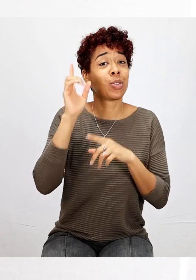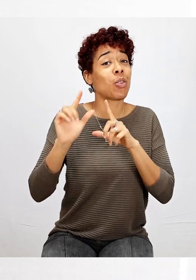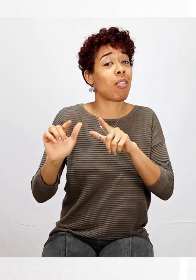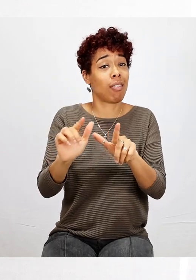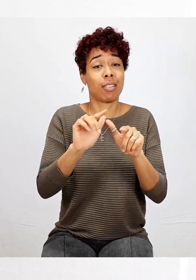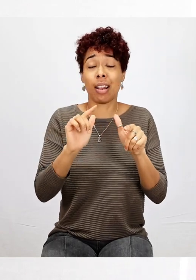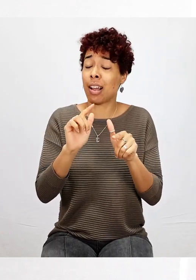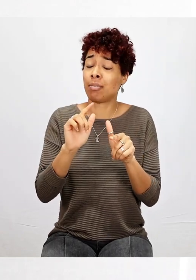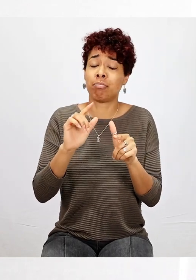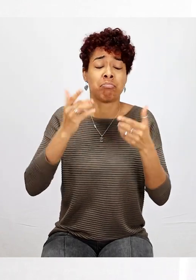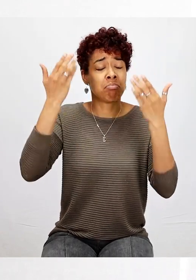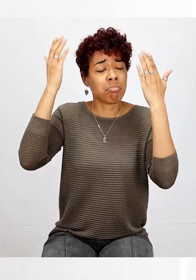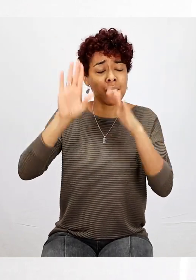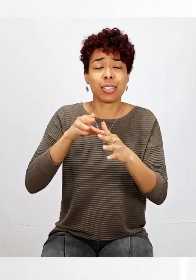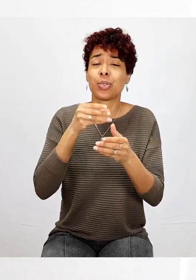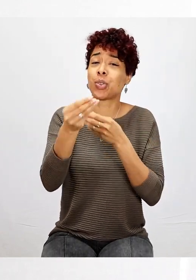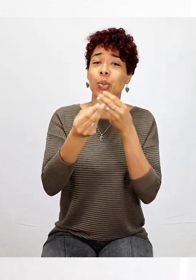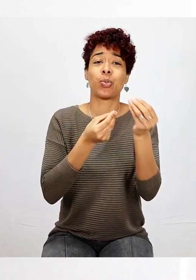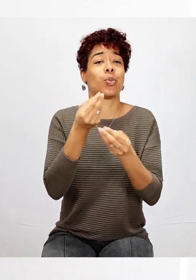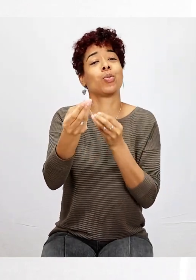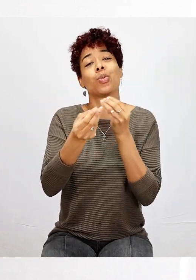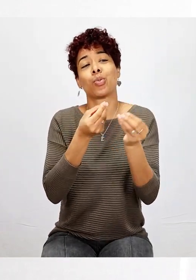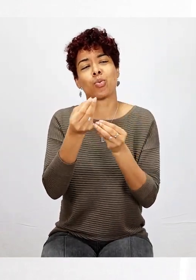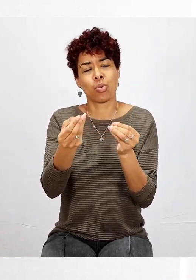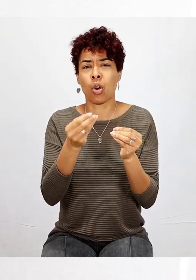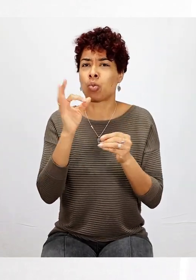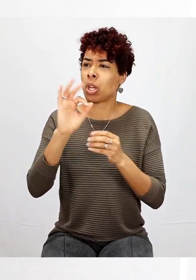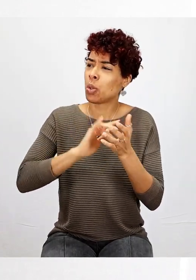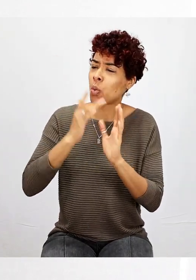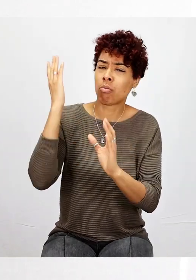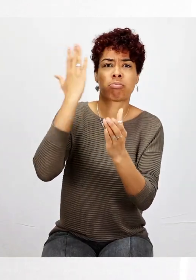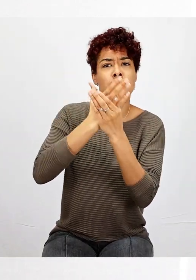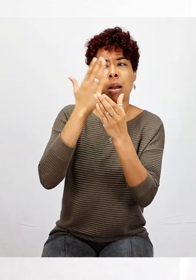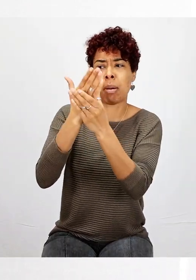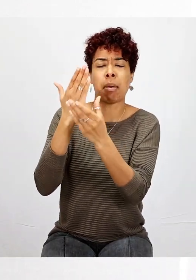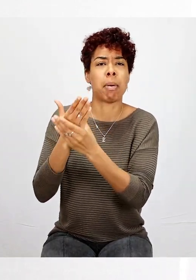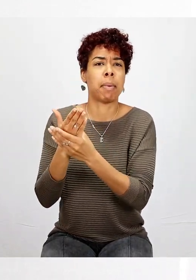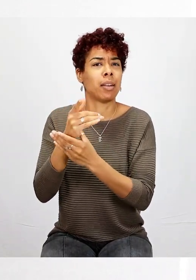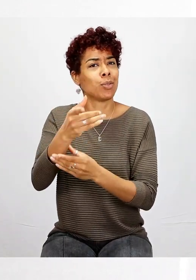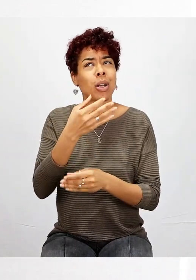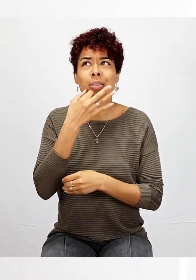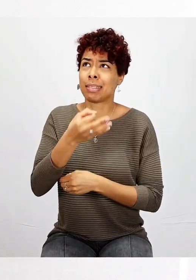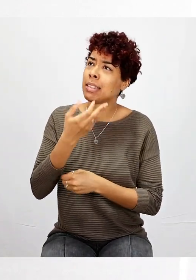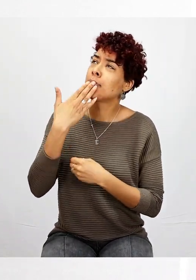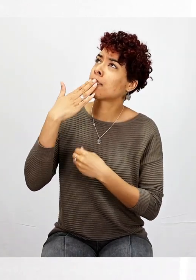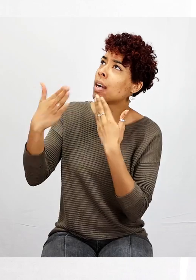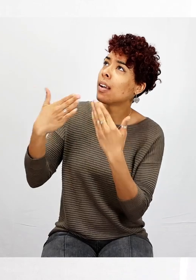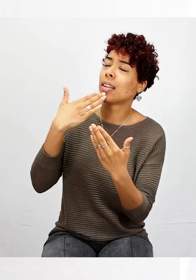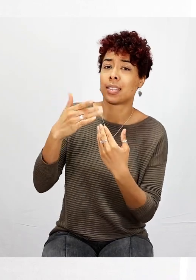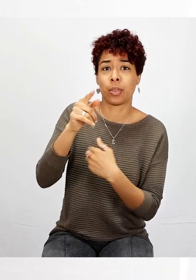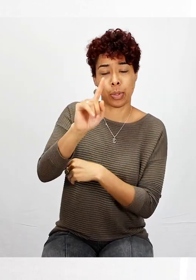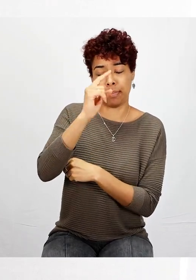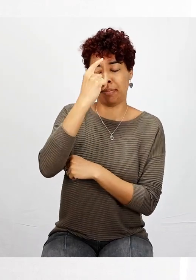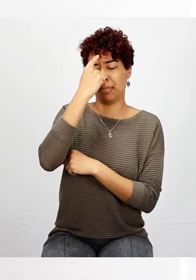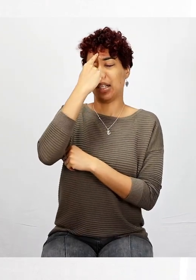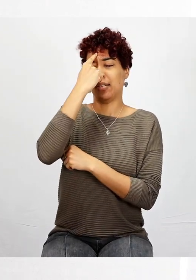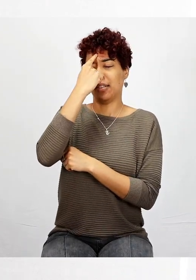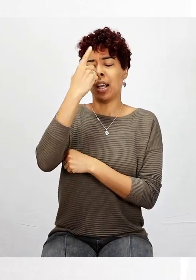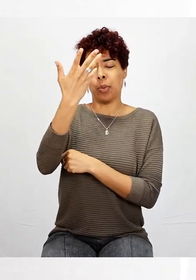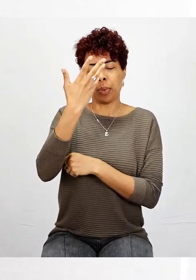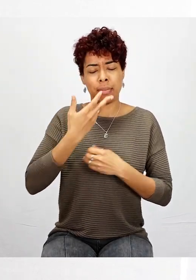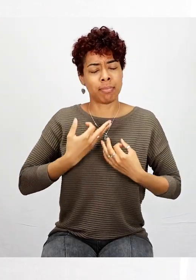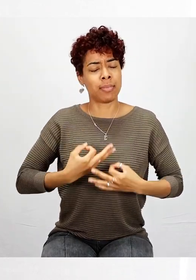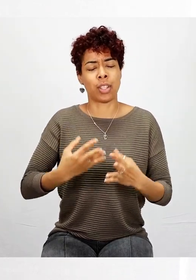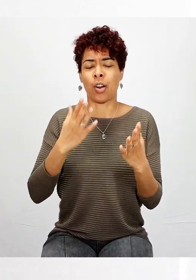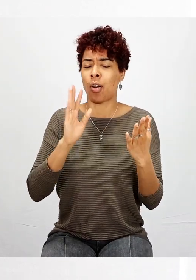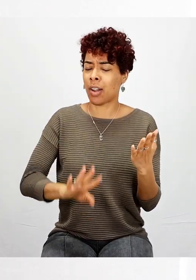bénédictions qu'il est en train de te faire vivre en ce moment, de toutes ses interventions dans ta vie en ce moment. Ça, c'est important que tu l'aies à l'esprit, que tu saisisses ces temps-là à dire